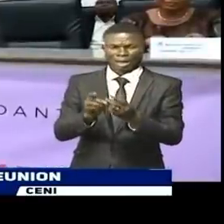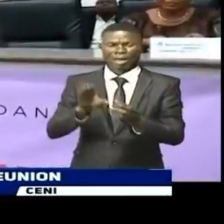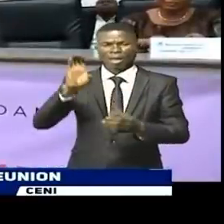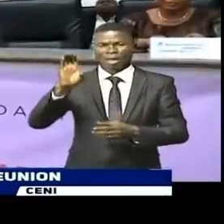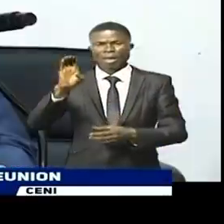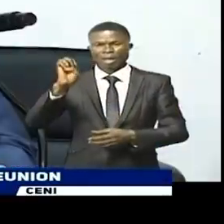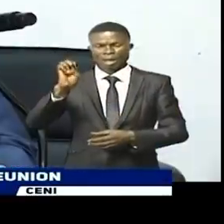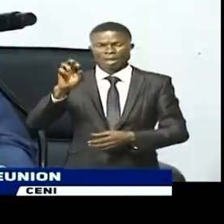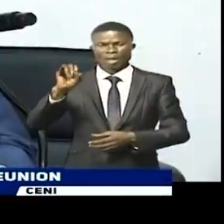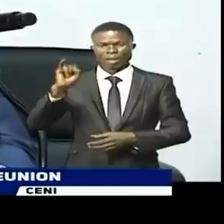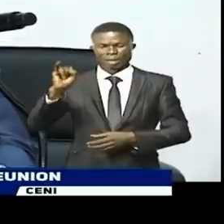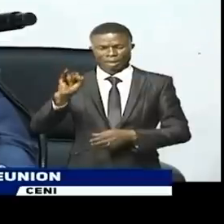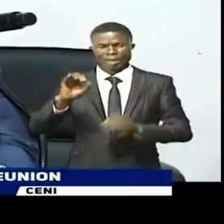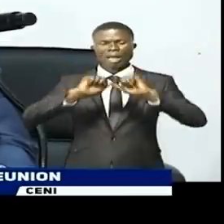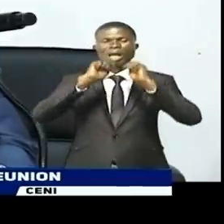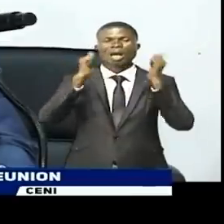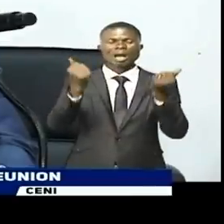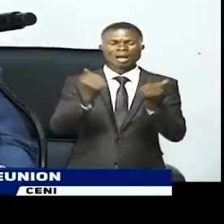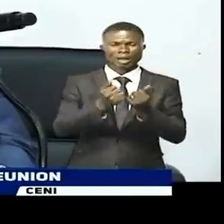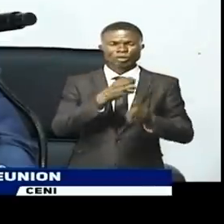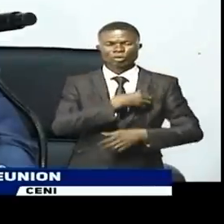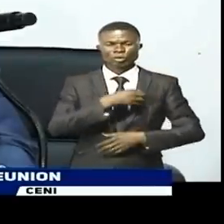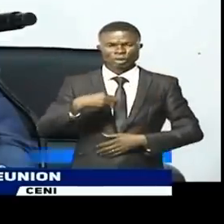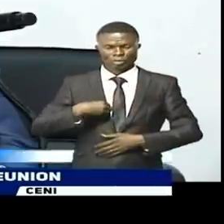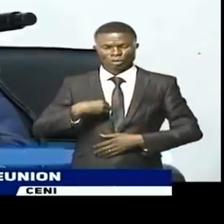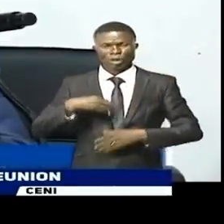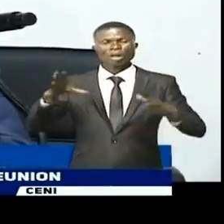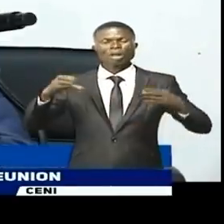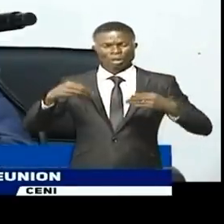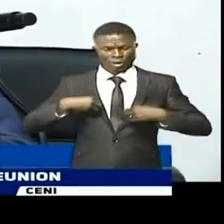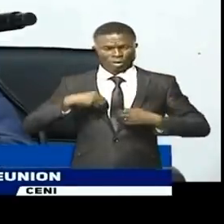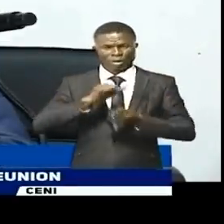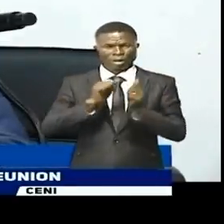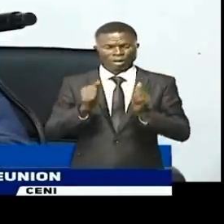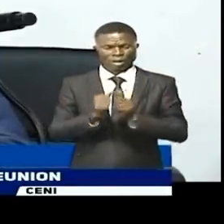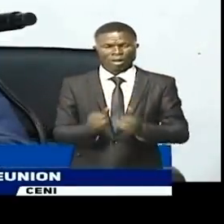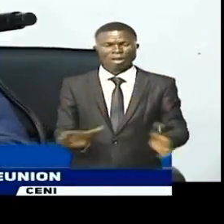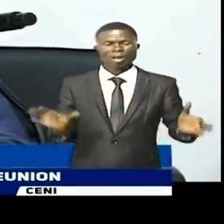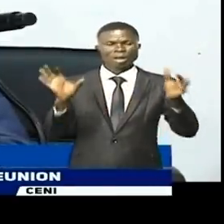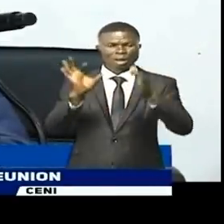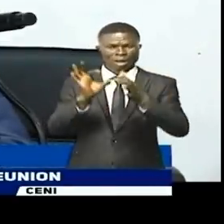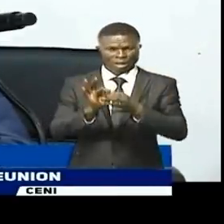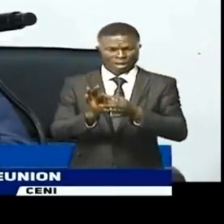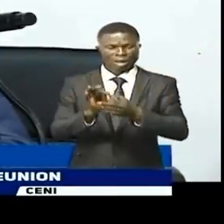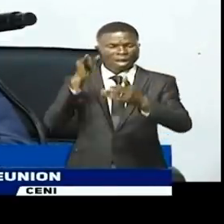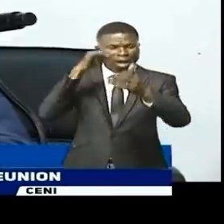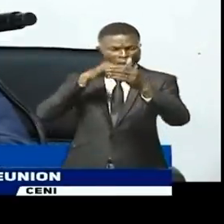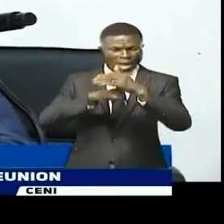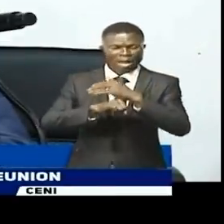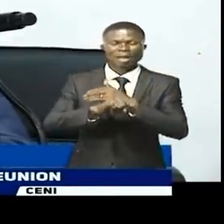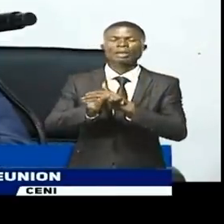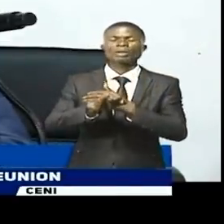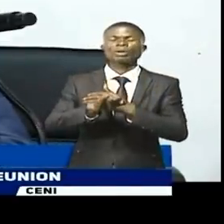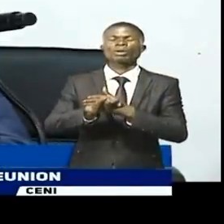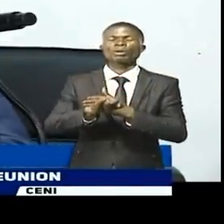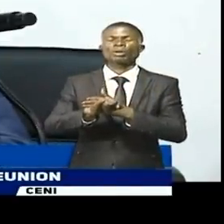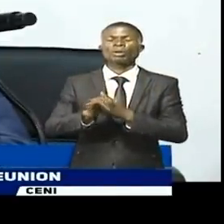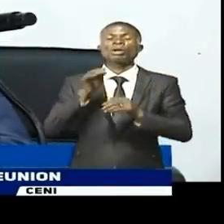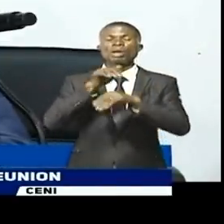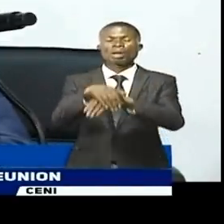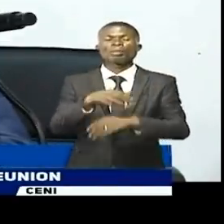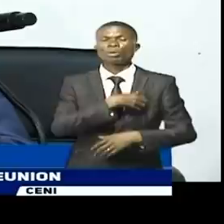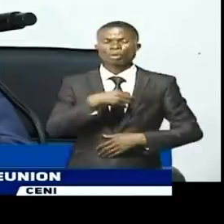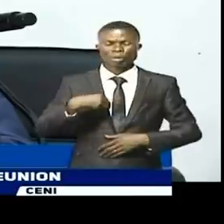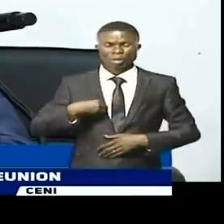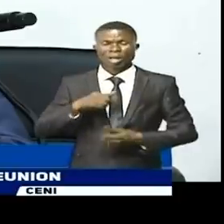féminines nous sommes persuadés que la question de l'inclusion partie clément de la fin c'est une question